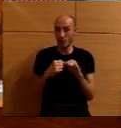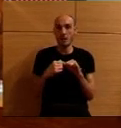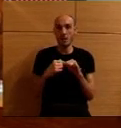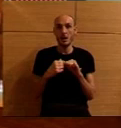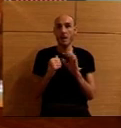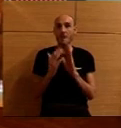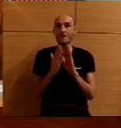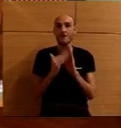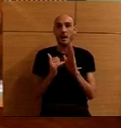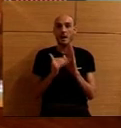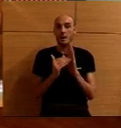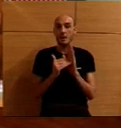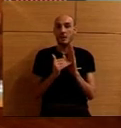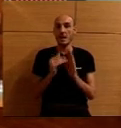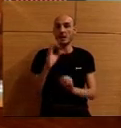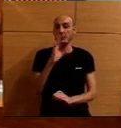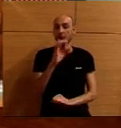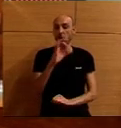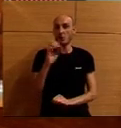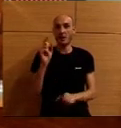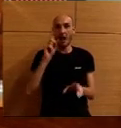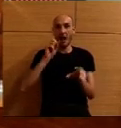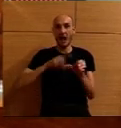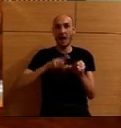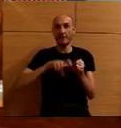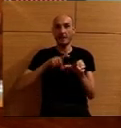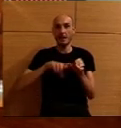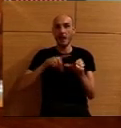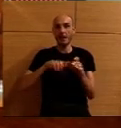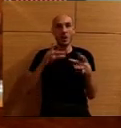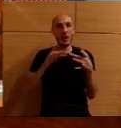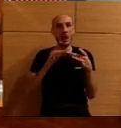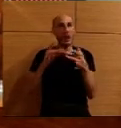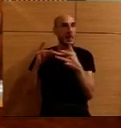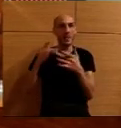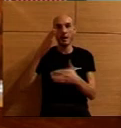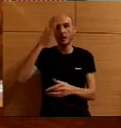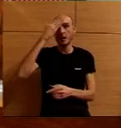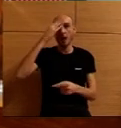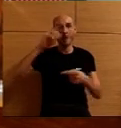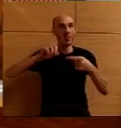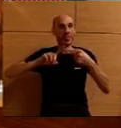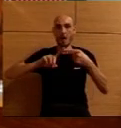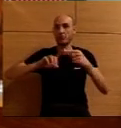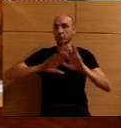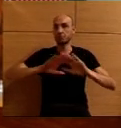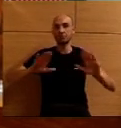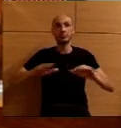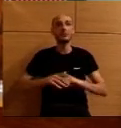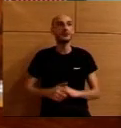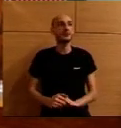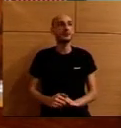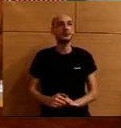l'increment d'afiliacions a la Seguretat Social des d'abans de la pandèmia fins ara. Ara vostè interpretarà que hem